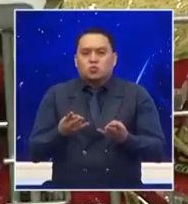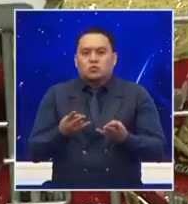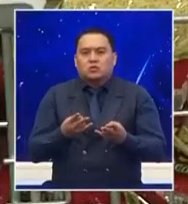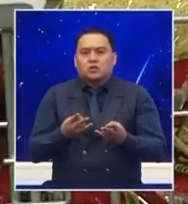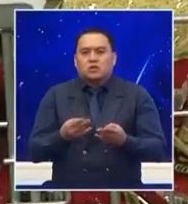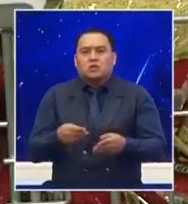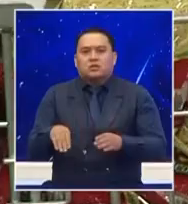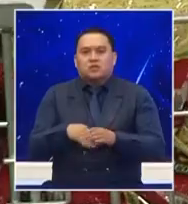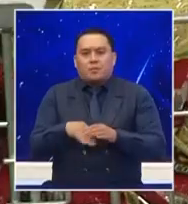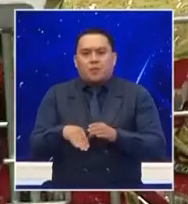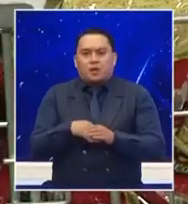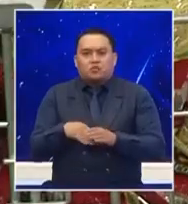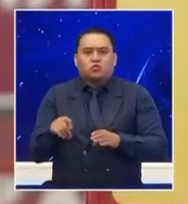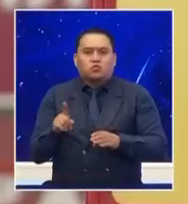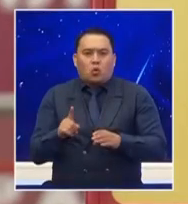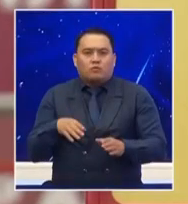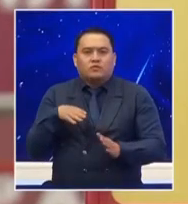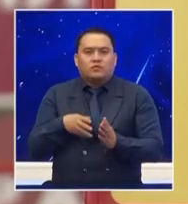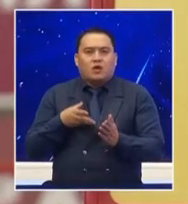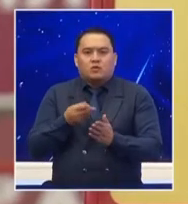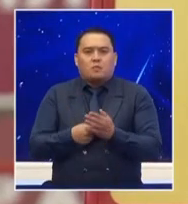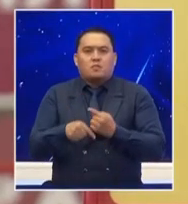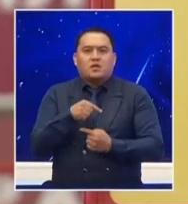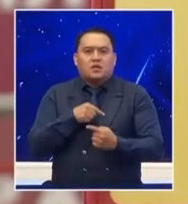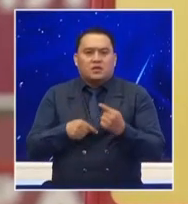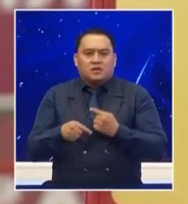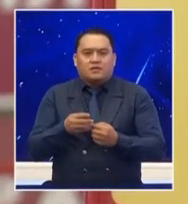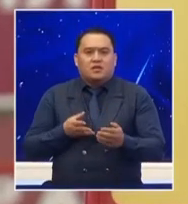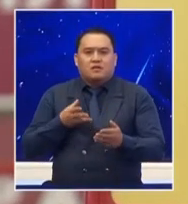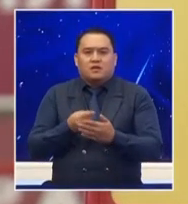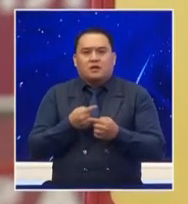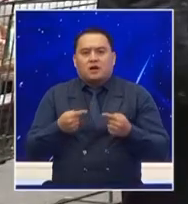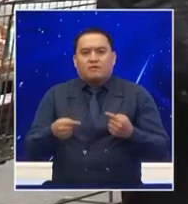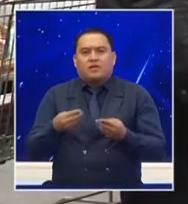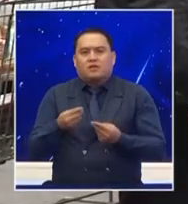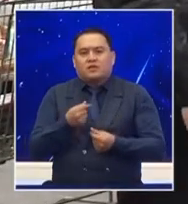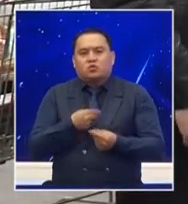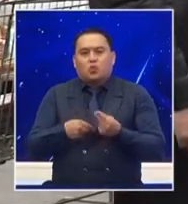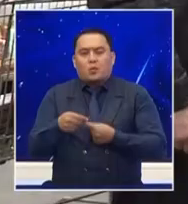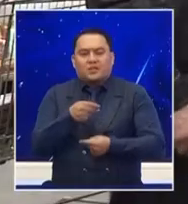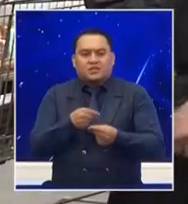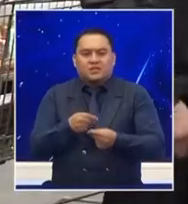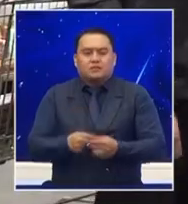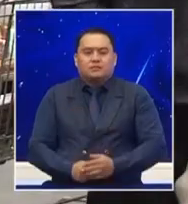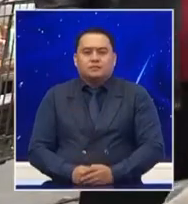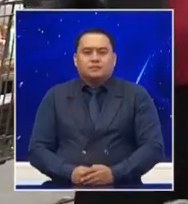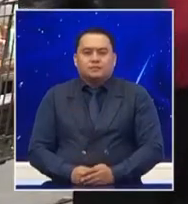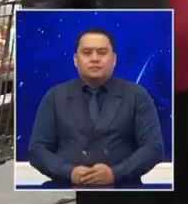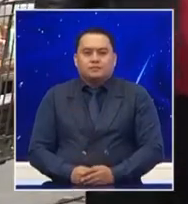делать сбережения и уж тем более вкладывать деньги в бизнес или инвестировать в различные финансовые инструменты.